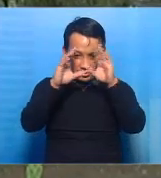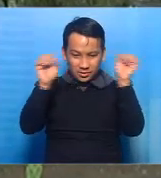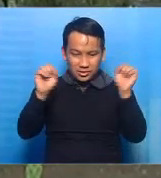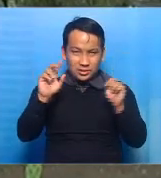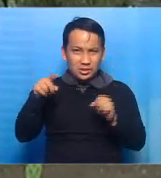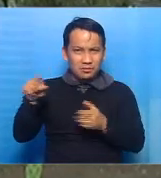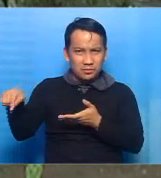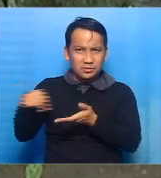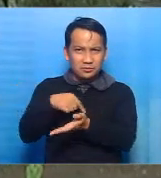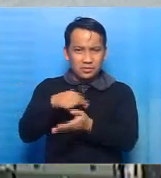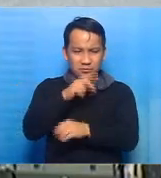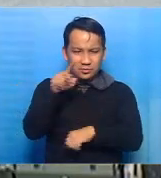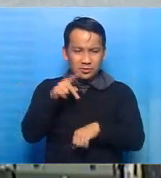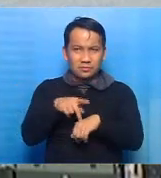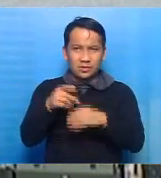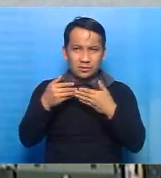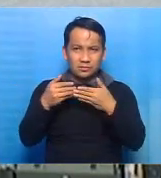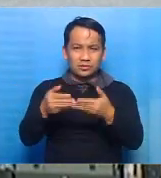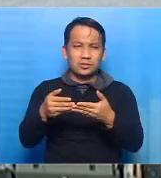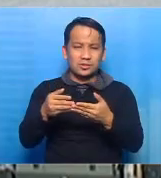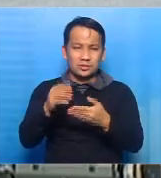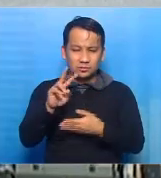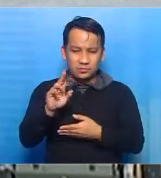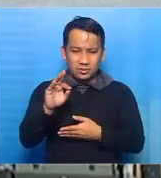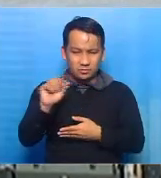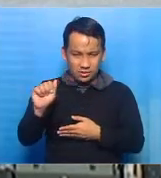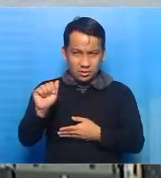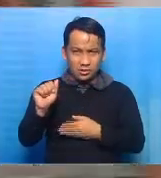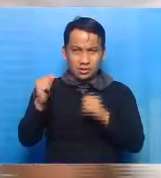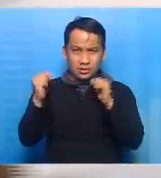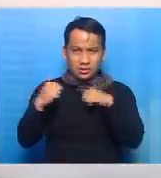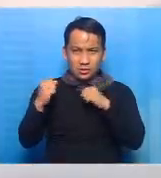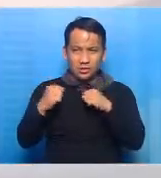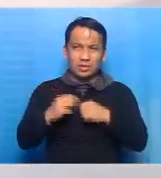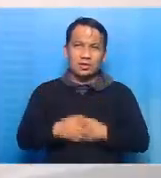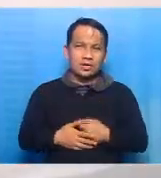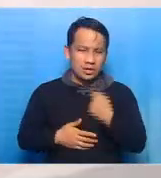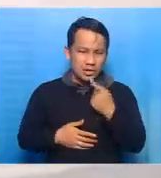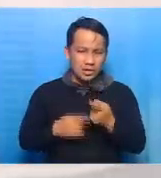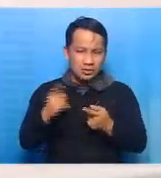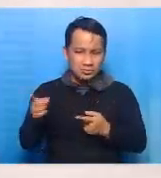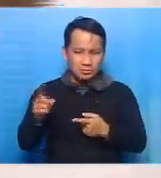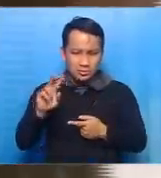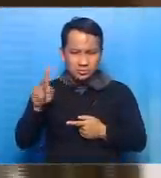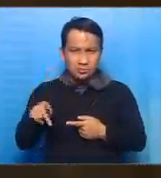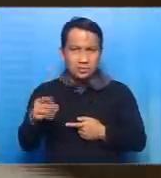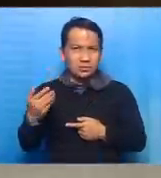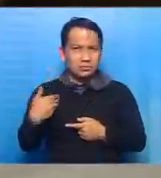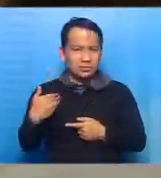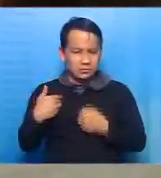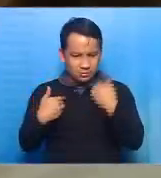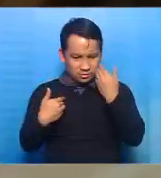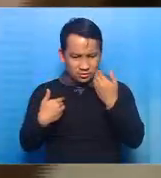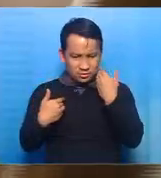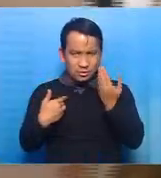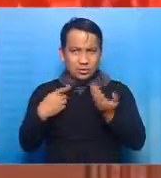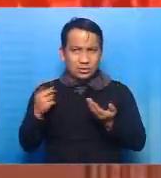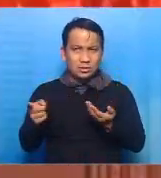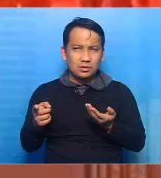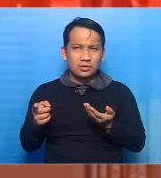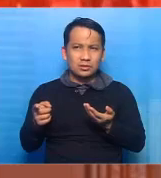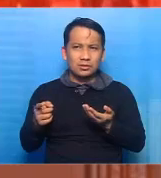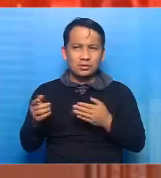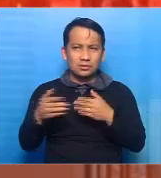ang Pilipinas kung gusto nilang ituloy ang Visiting Forces Agreement. Sabi ni VP Lenny, nakakahiya ang sinabi ng